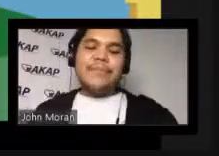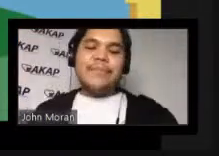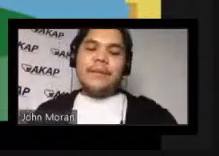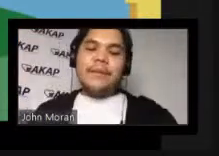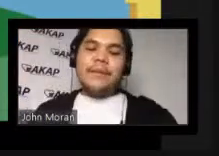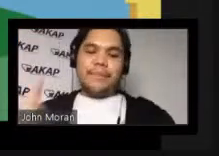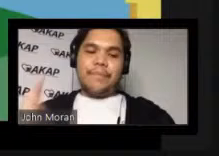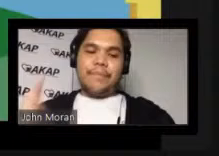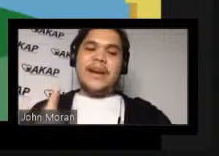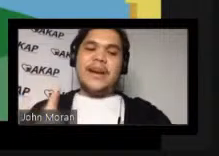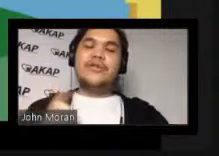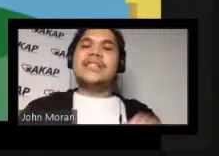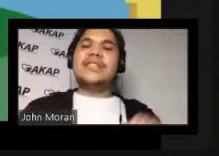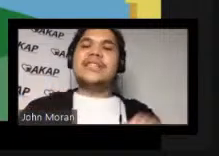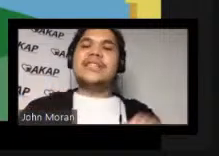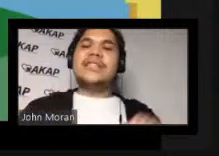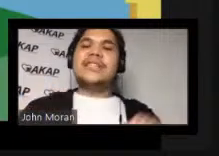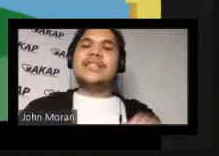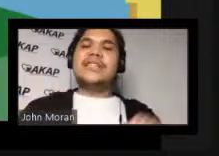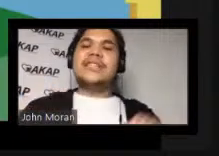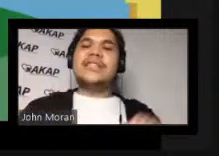out. Alright.